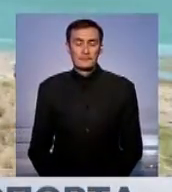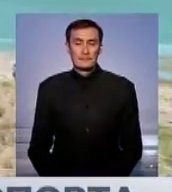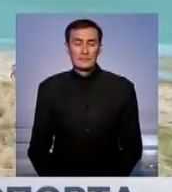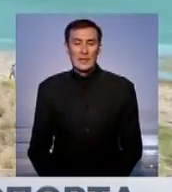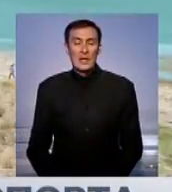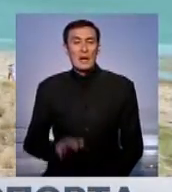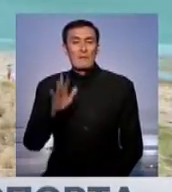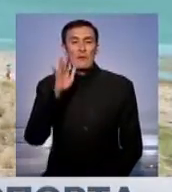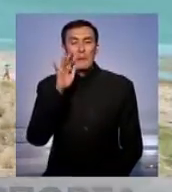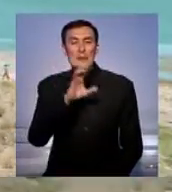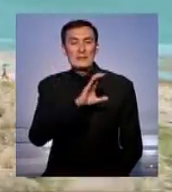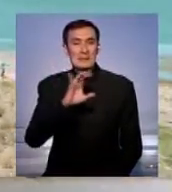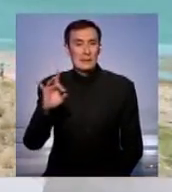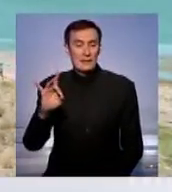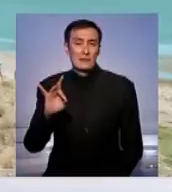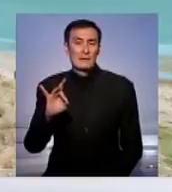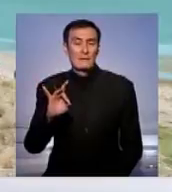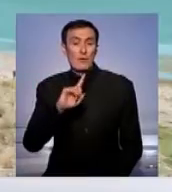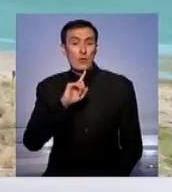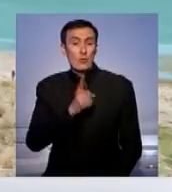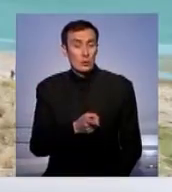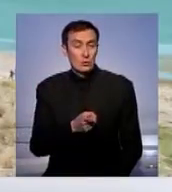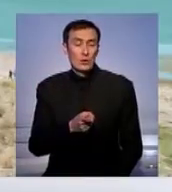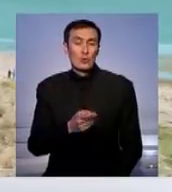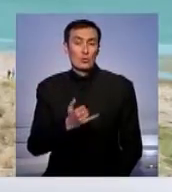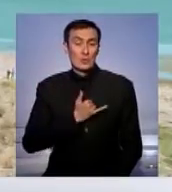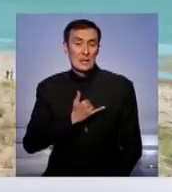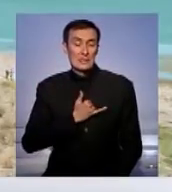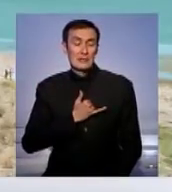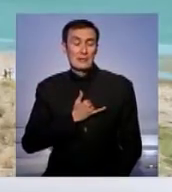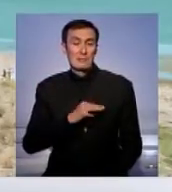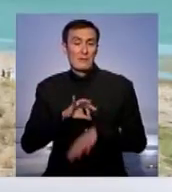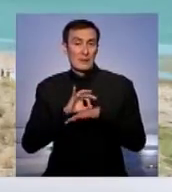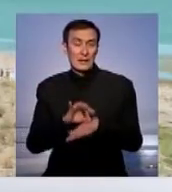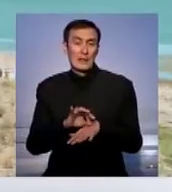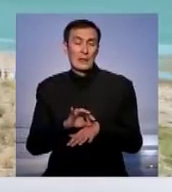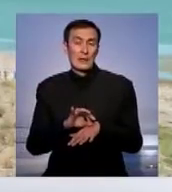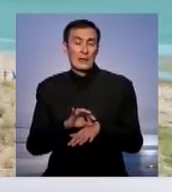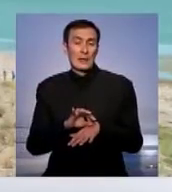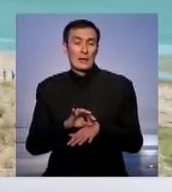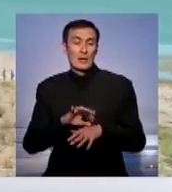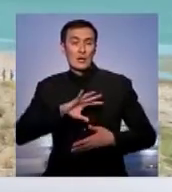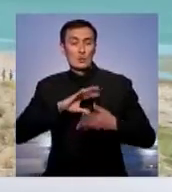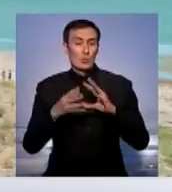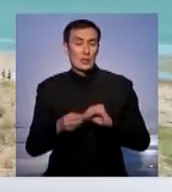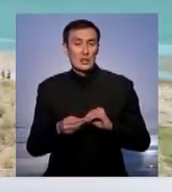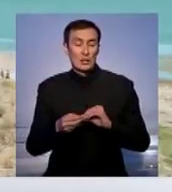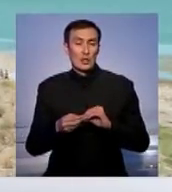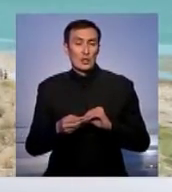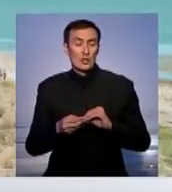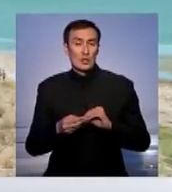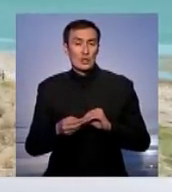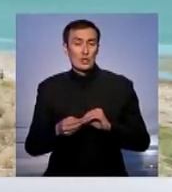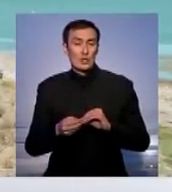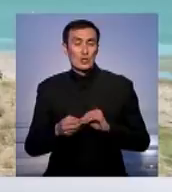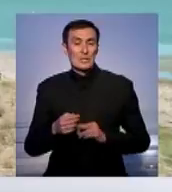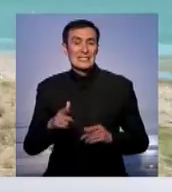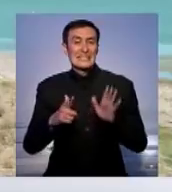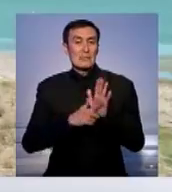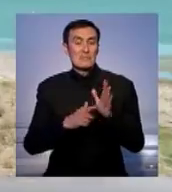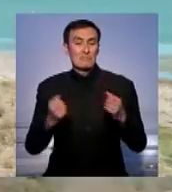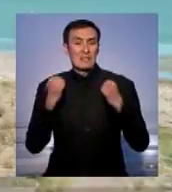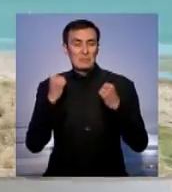При Союзе за год в Чадаре, оказывается, дали результат. 7